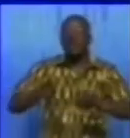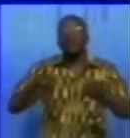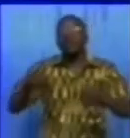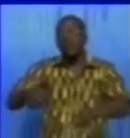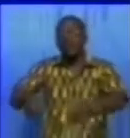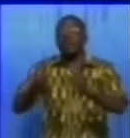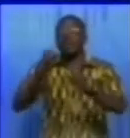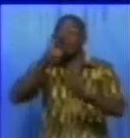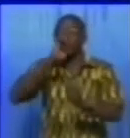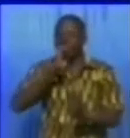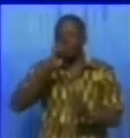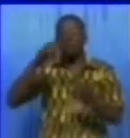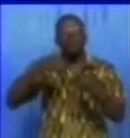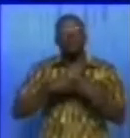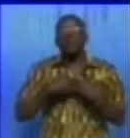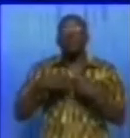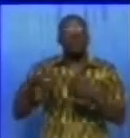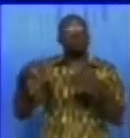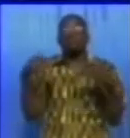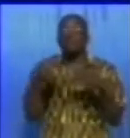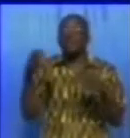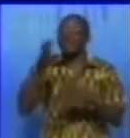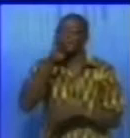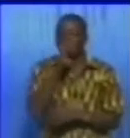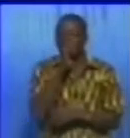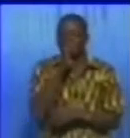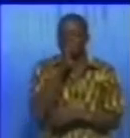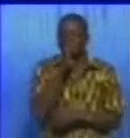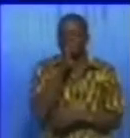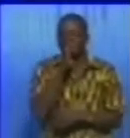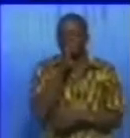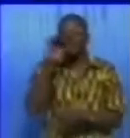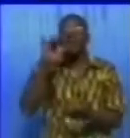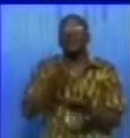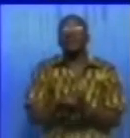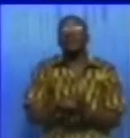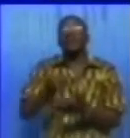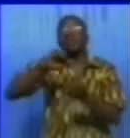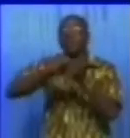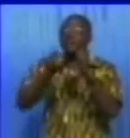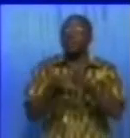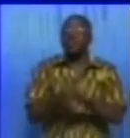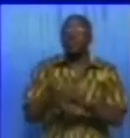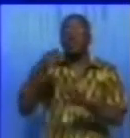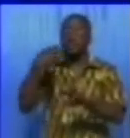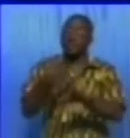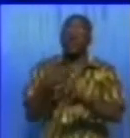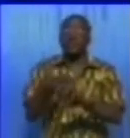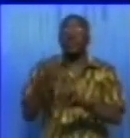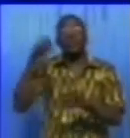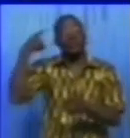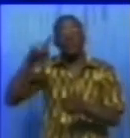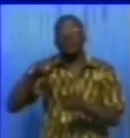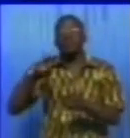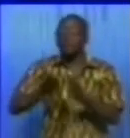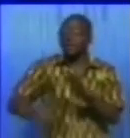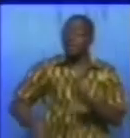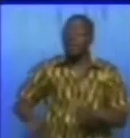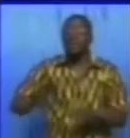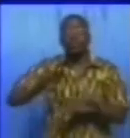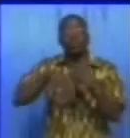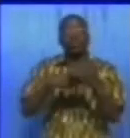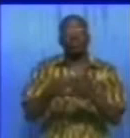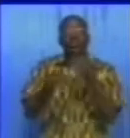l'eau et on n'a pas peur de l'eau non plus. En tout cas, c'est l'un des points cruciaux, les problèmes, les difficultés donc véritables de la région, de toute la